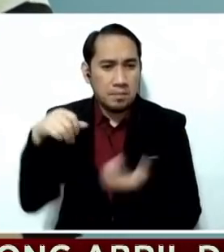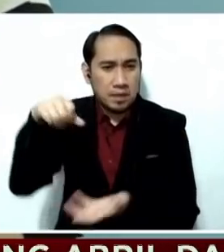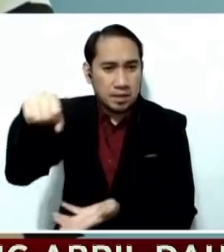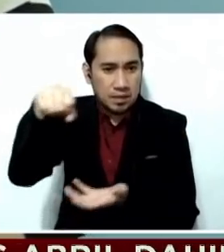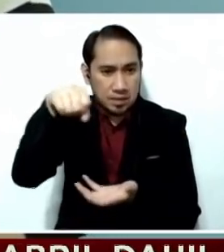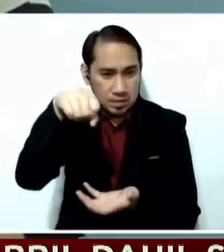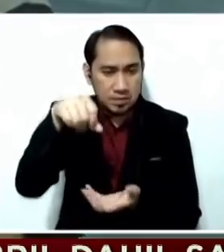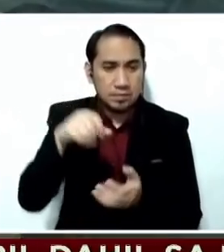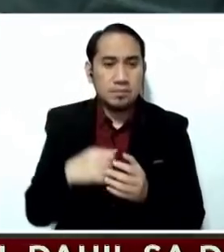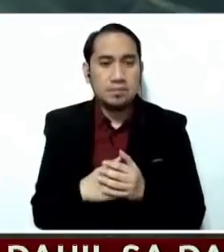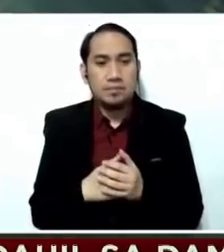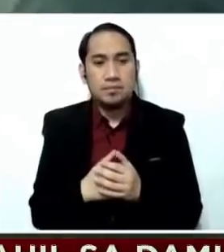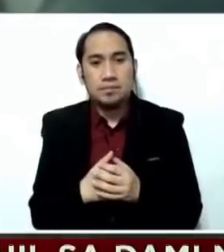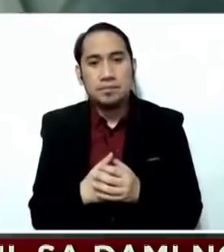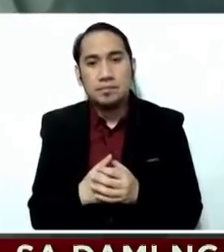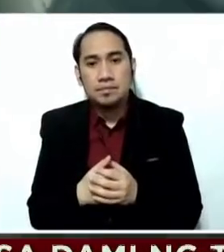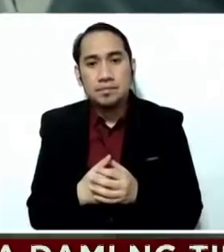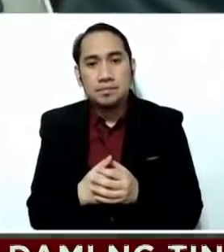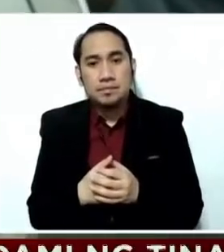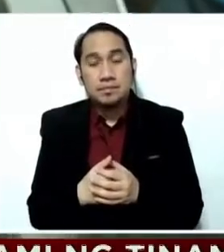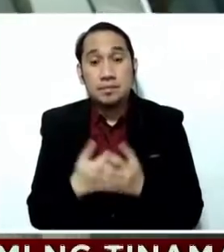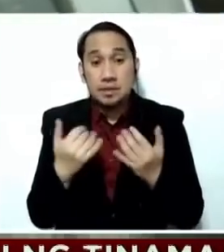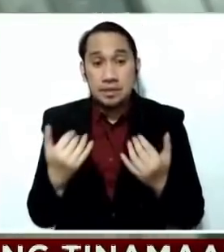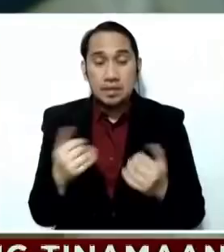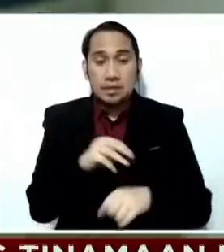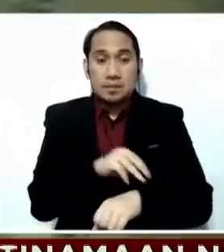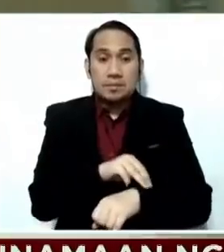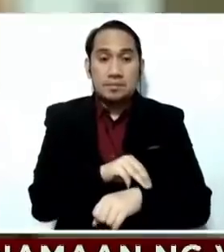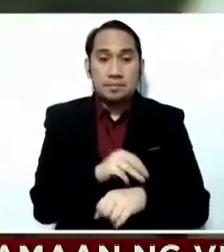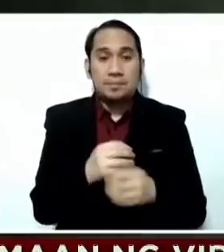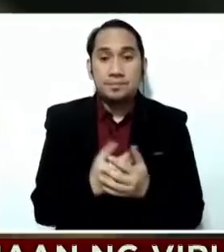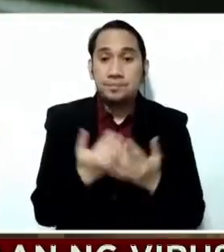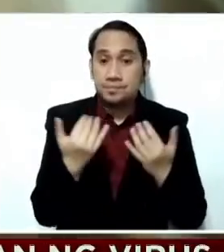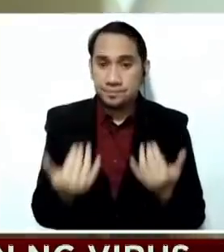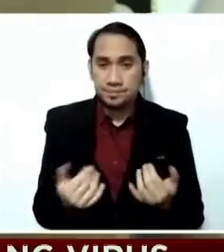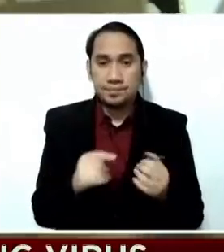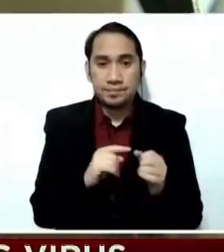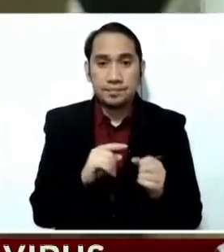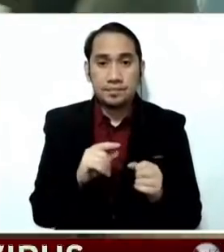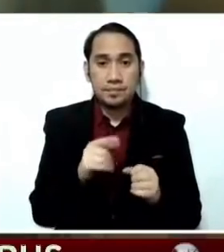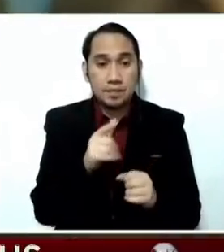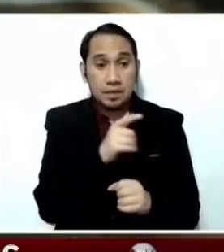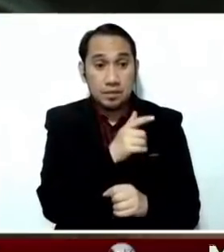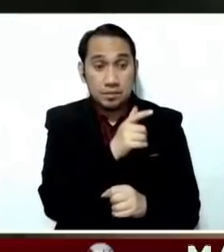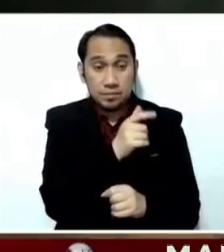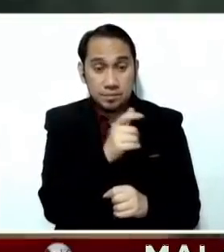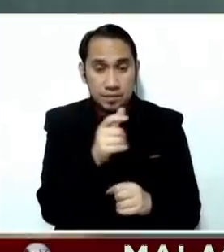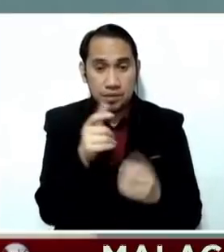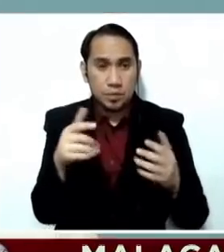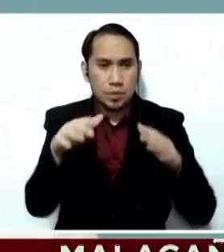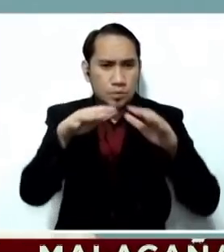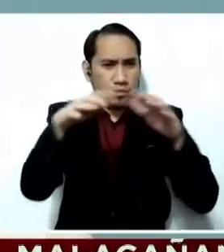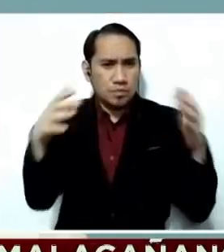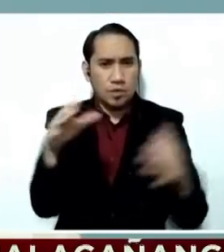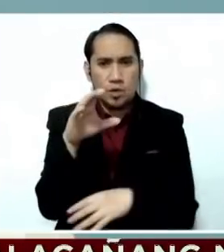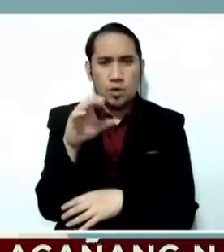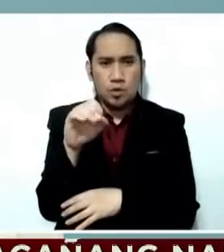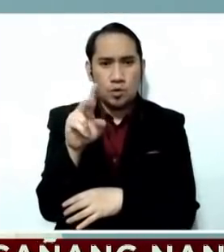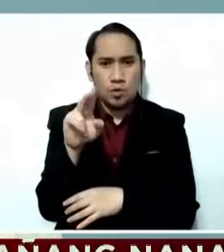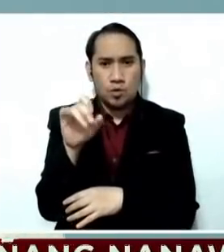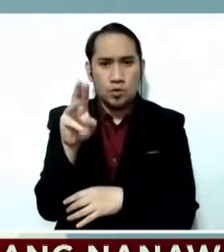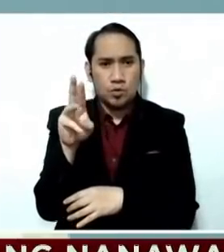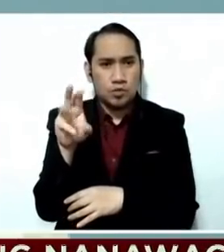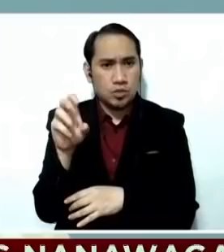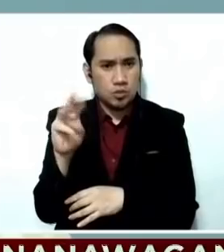degrees Celsius. Sa Makati Coliseum, isasagawa ang pagbabakuna. Sa Makati Coliseum po, meron din po kaming naka-ready